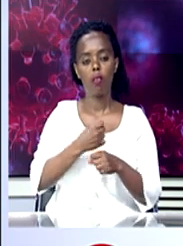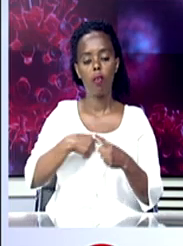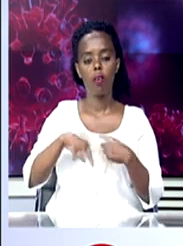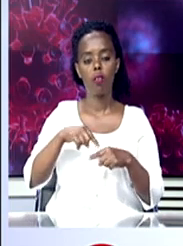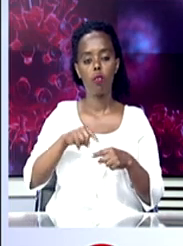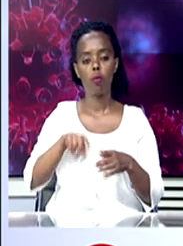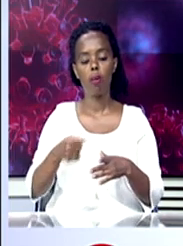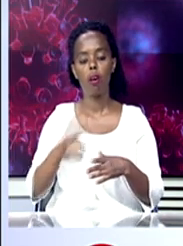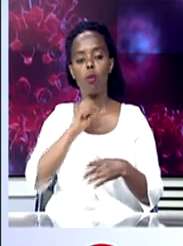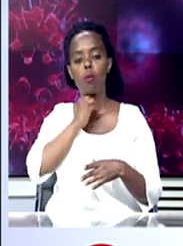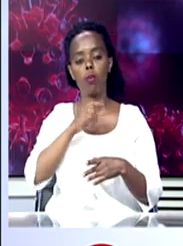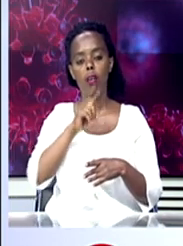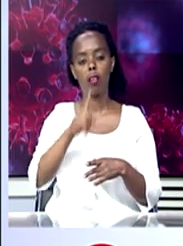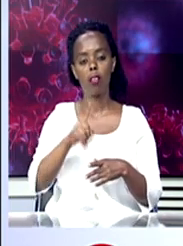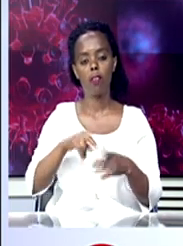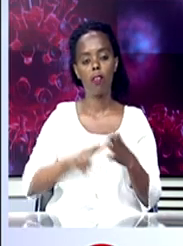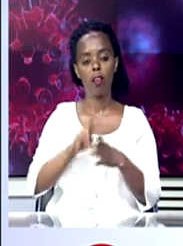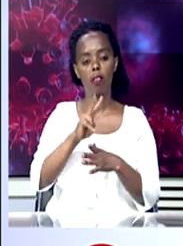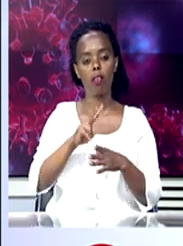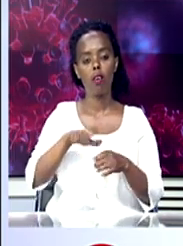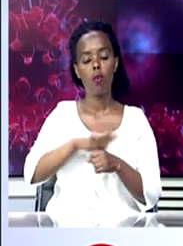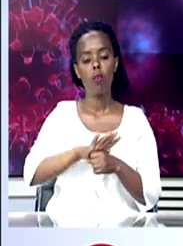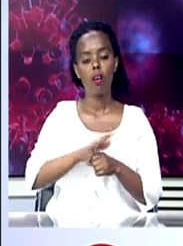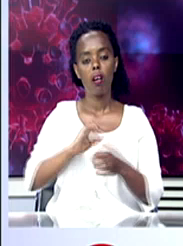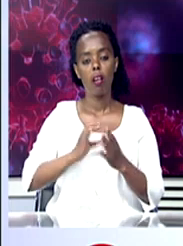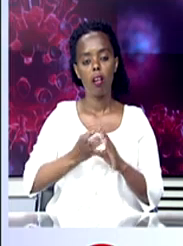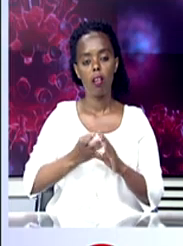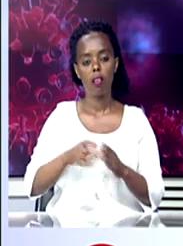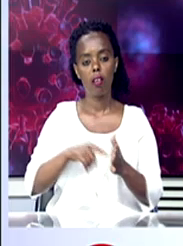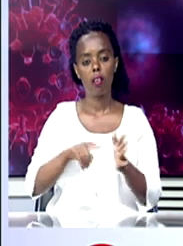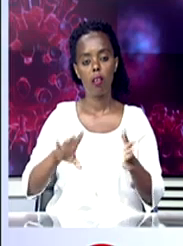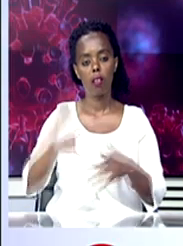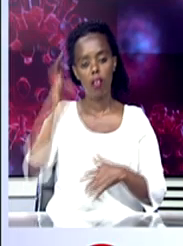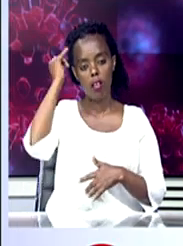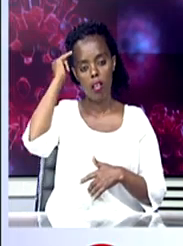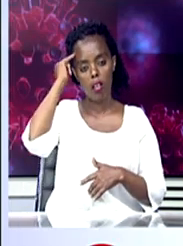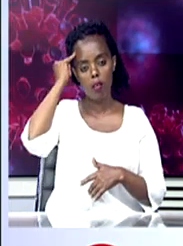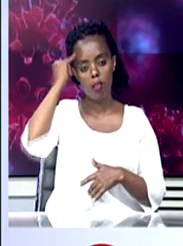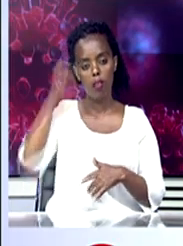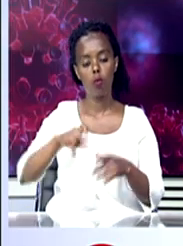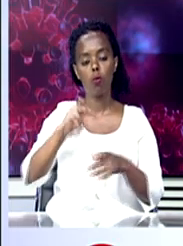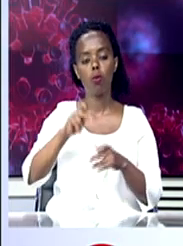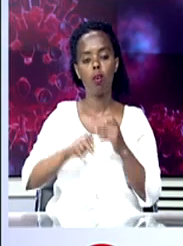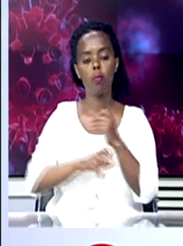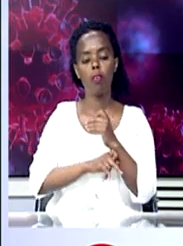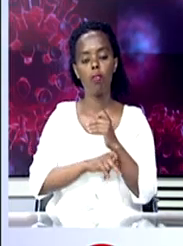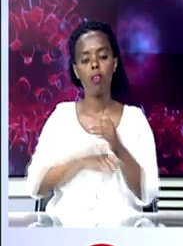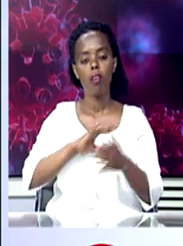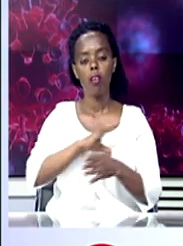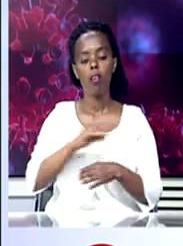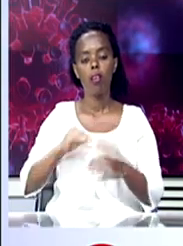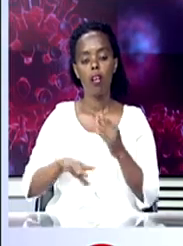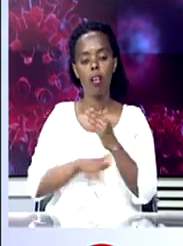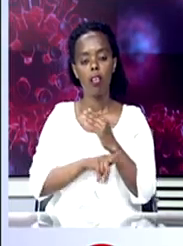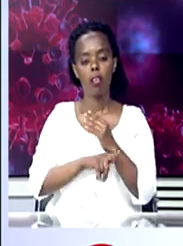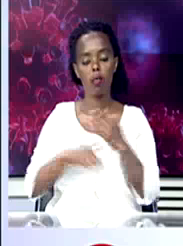hawaasummaa Oromiyaati. Vaayirasii koronaa kanaan saaxilamuu danda'u jedhamee yaadamee magaalaa Dukamii fi Galaanitti namoota